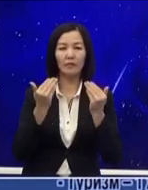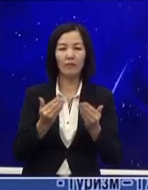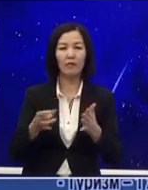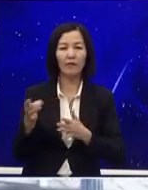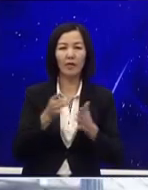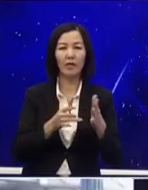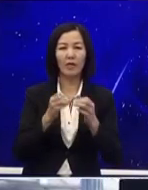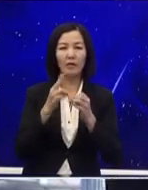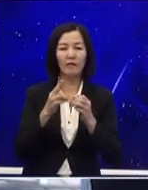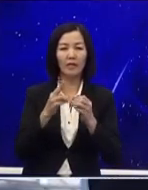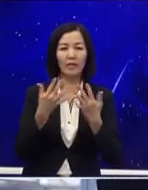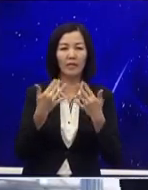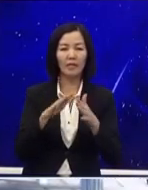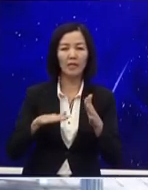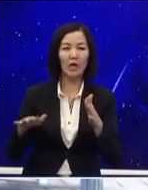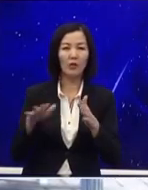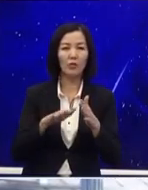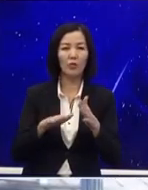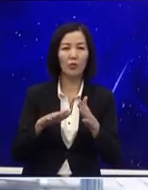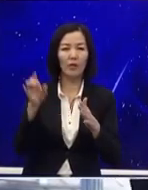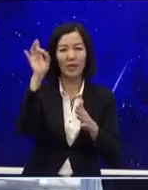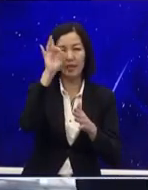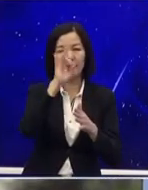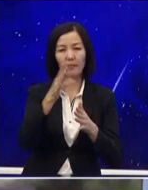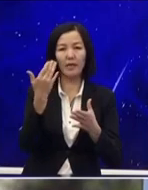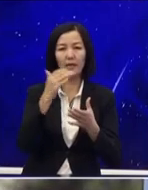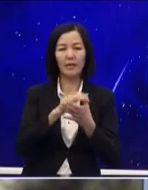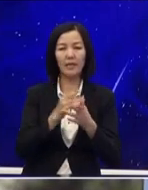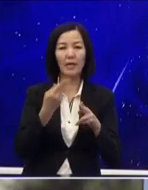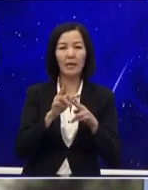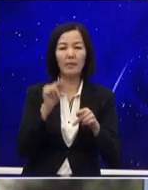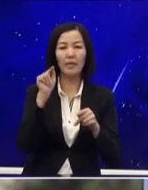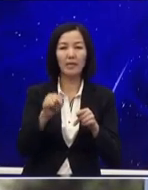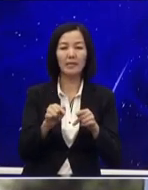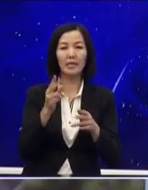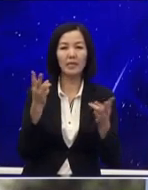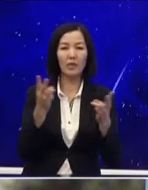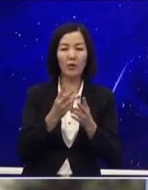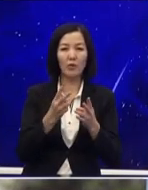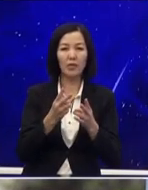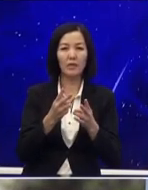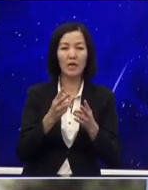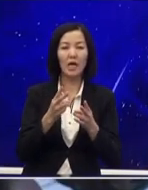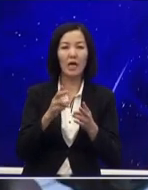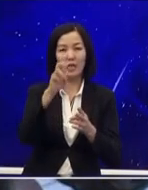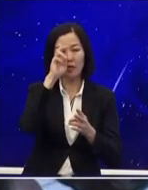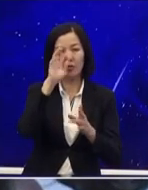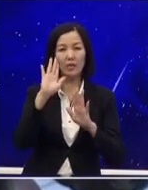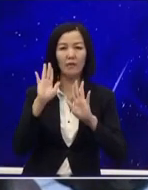районе 12 сельских округов. Знаменит же край тем, что именно здесь находится государственный национальный природный